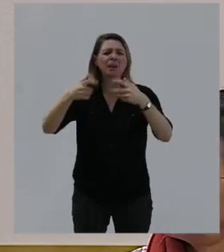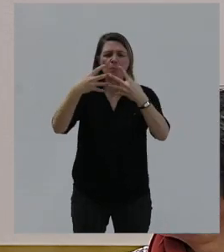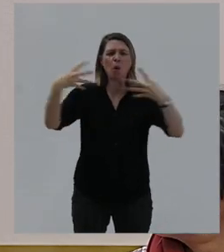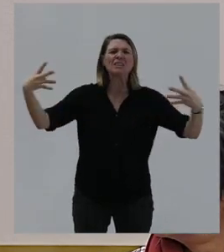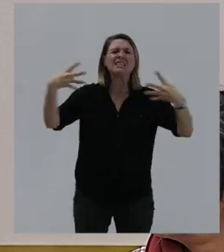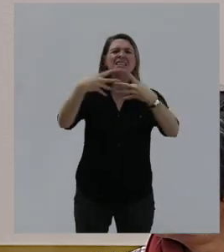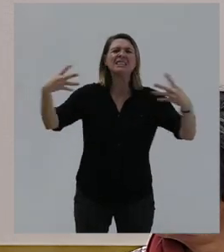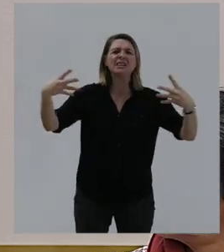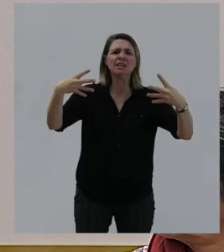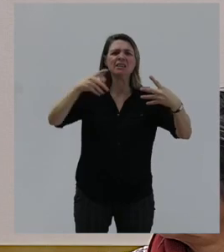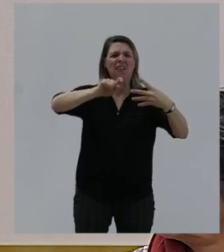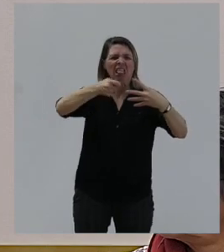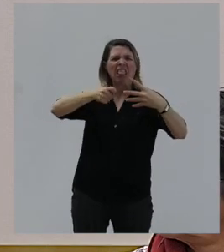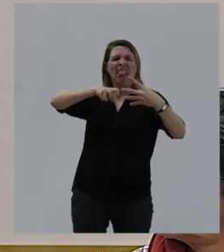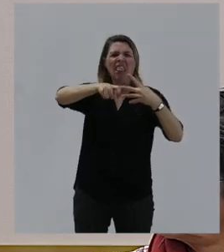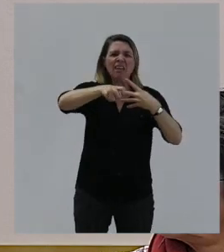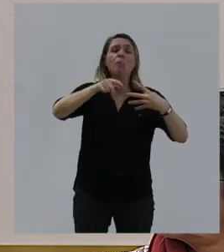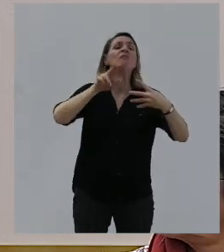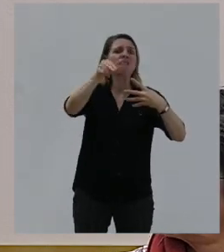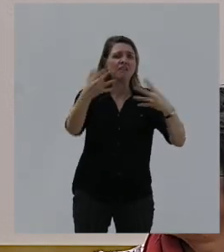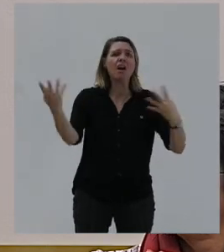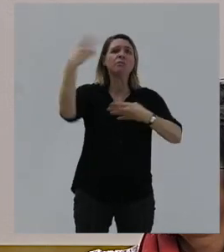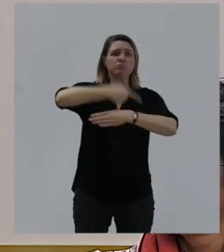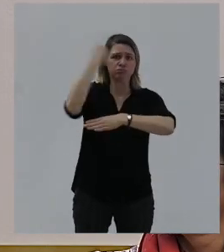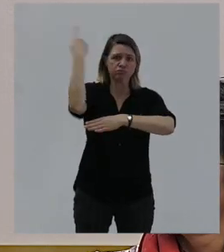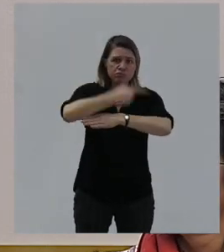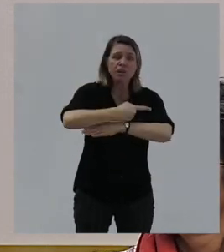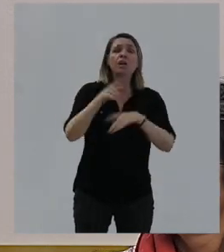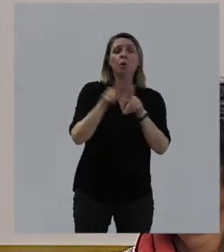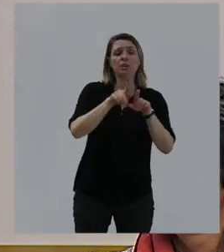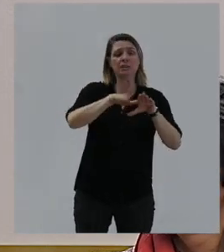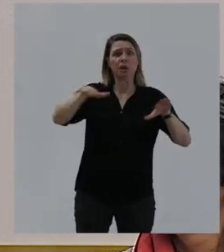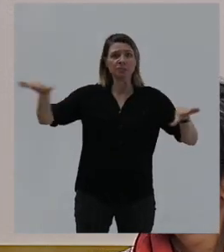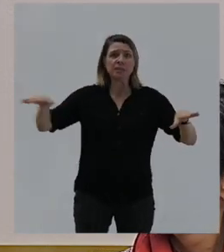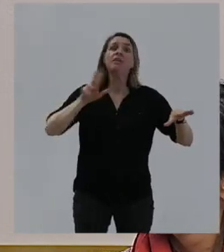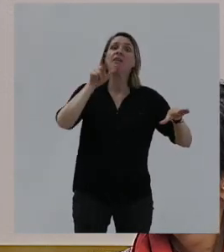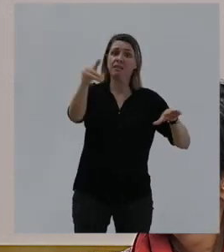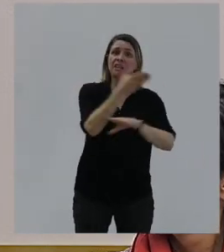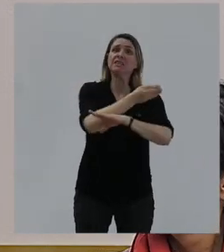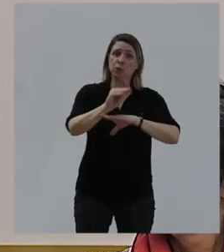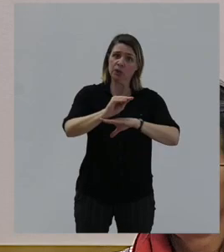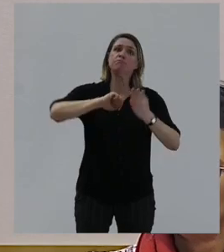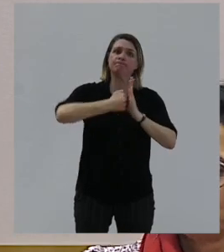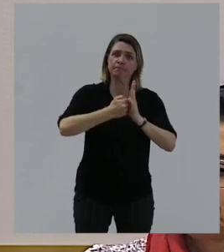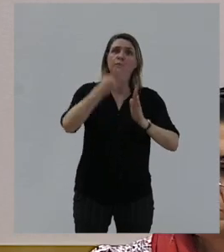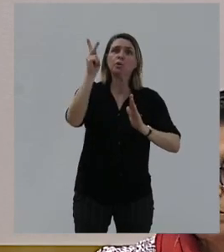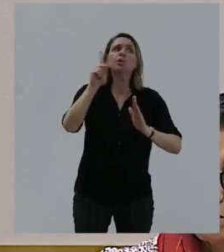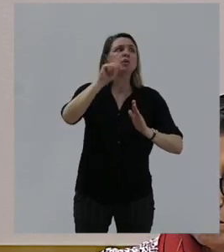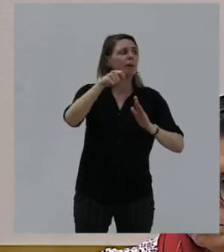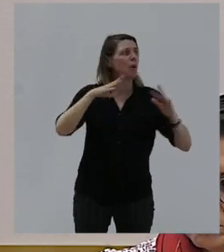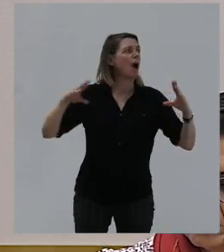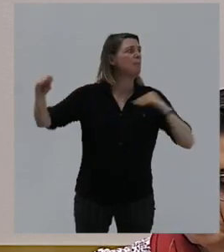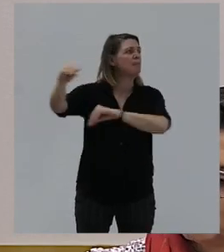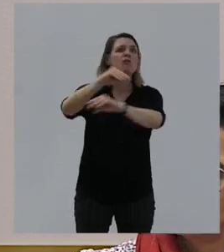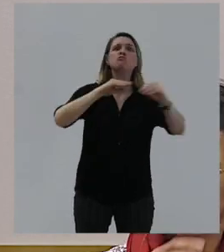portiques renforcés seront installés. La sécurisation de nos parkings sera réalisée à l'issue en fait, des travaux d'aménagement de